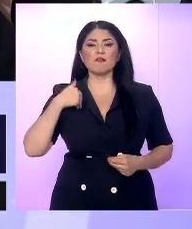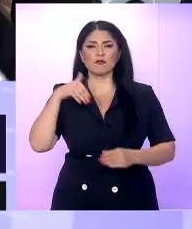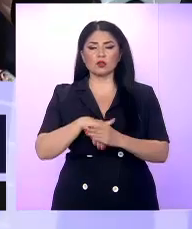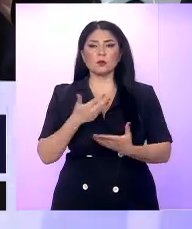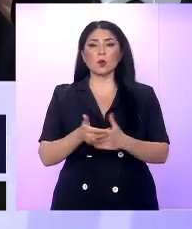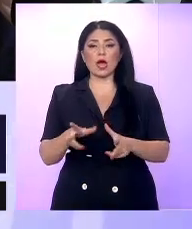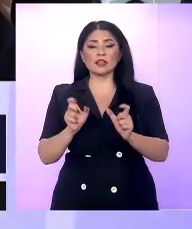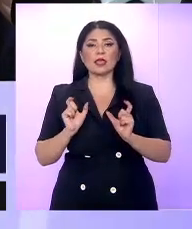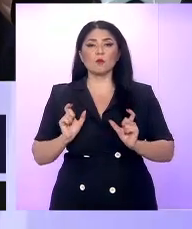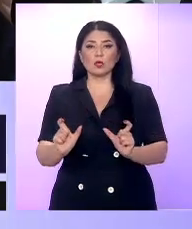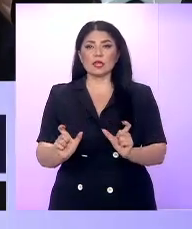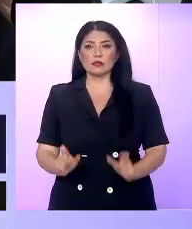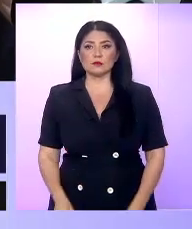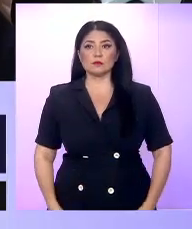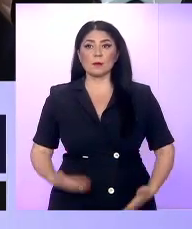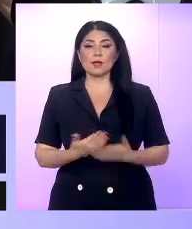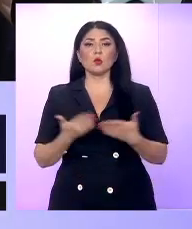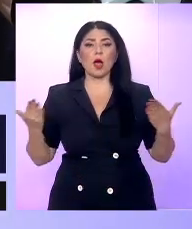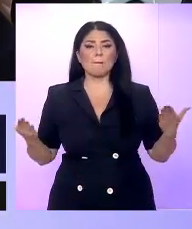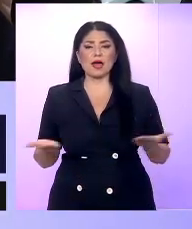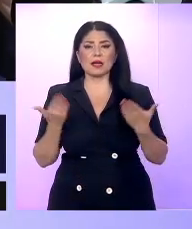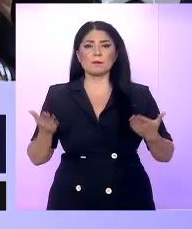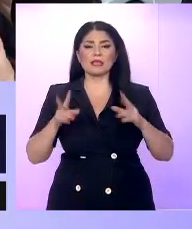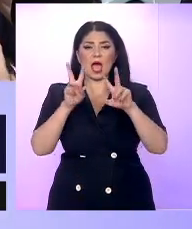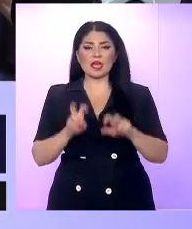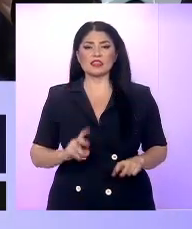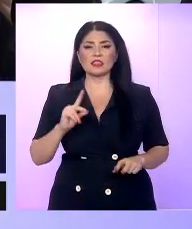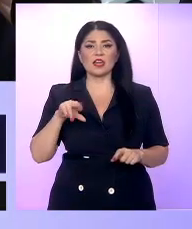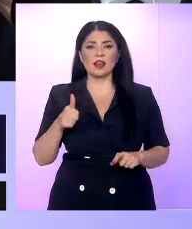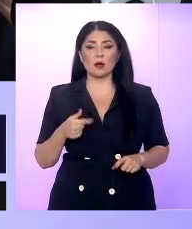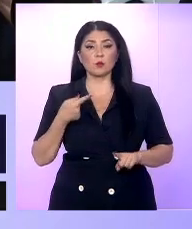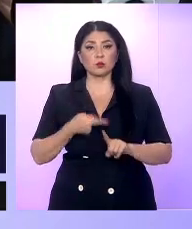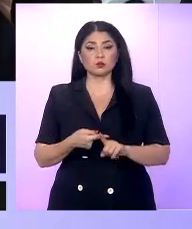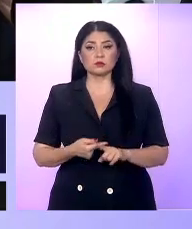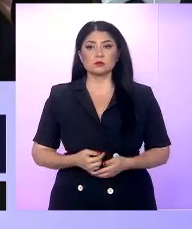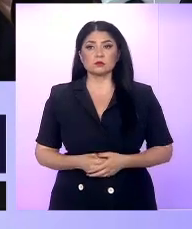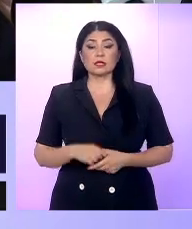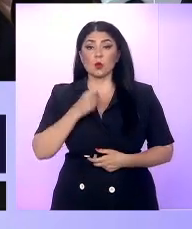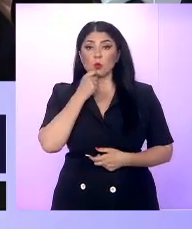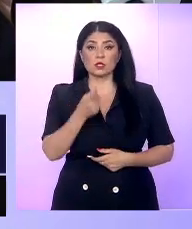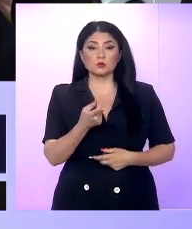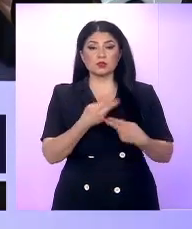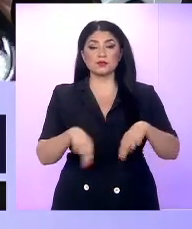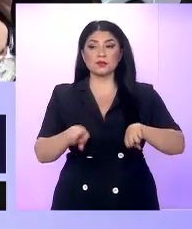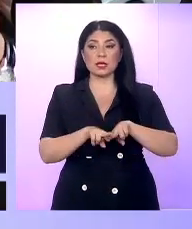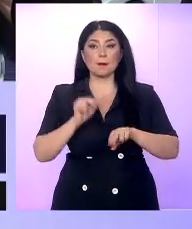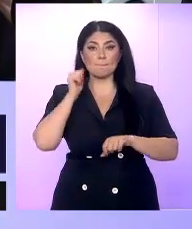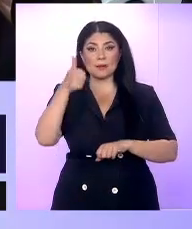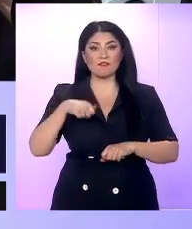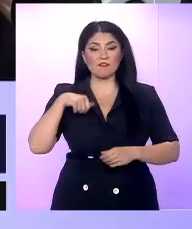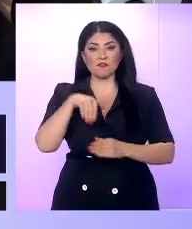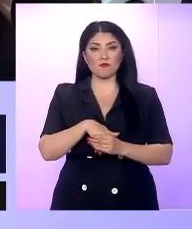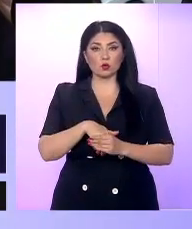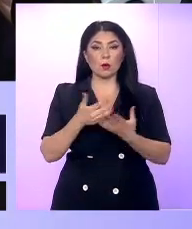vota pentru ridicarea imunității, pentru a merge mai repede această anchetă DNA și pentru a veni și cu un răspuns final. Mâine va fi